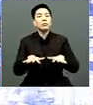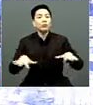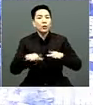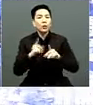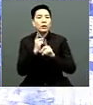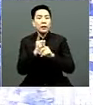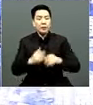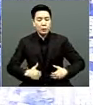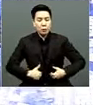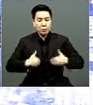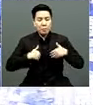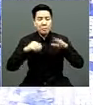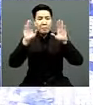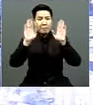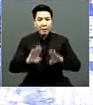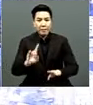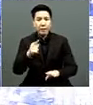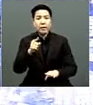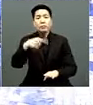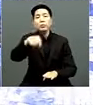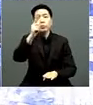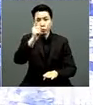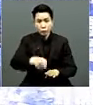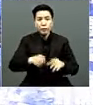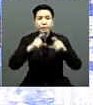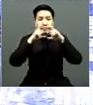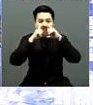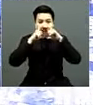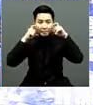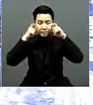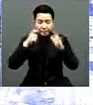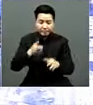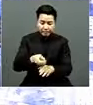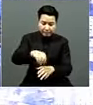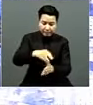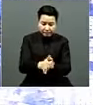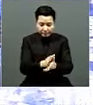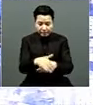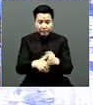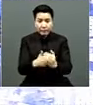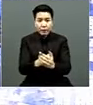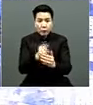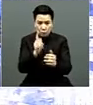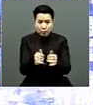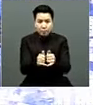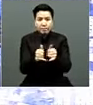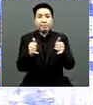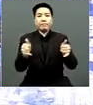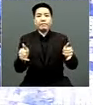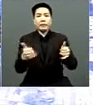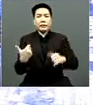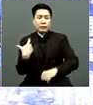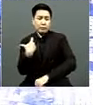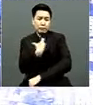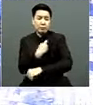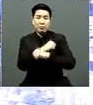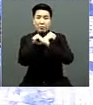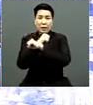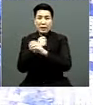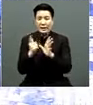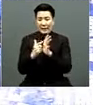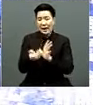ามชีวิตวิถีใหม่ซึ่งท่านจะต้องคาดหน้ากากนะครับล้างมือบ่อยๆเว้นระยะห่างอยู่ดีเพราะยังไม่มีวัคซีนยังไม่มีย